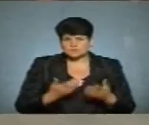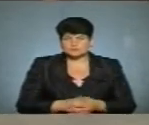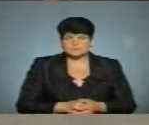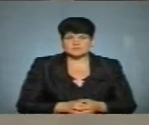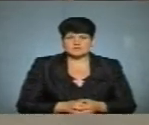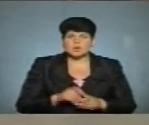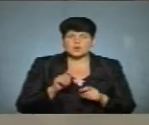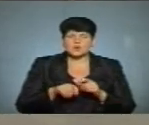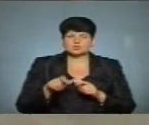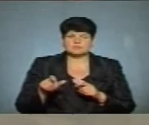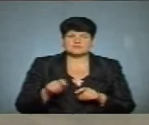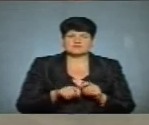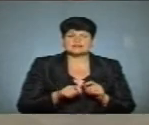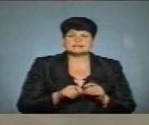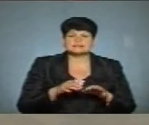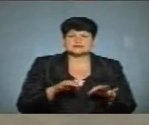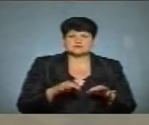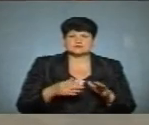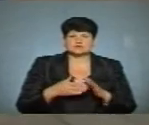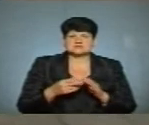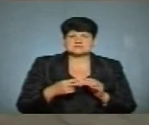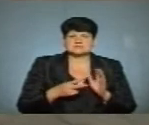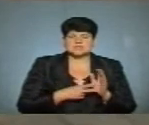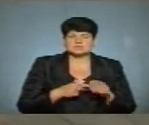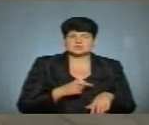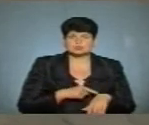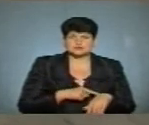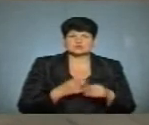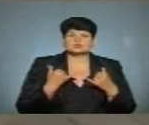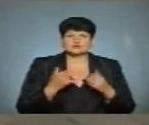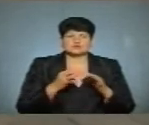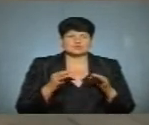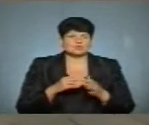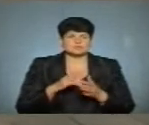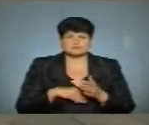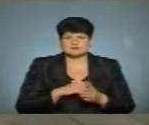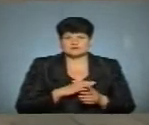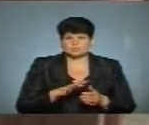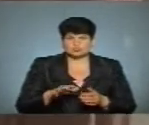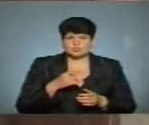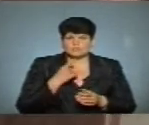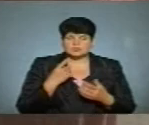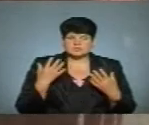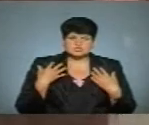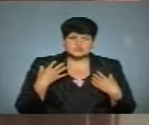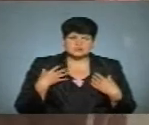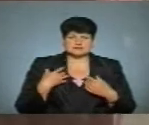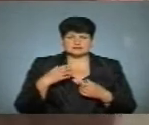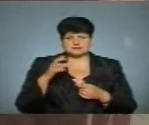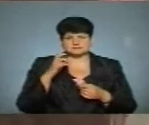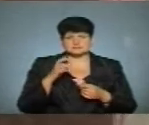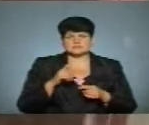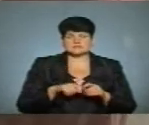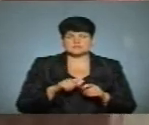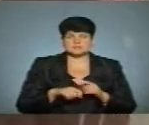Контролери перевіряли громадський транспорт до 17-ї години. Сьогодні нікого не штрафували, каже начальник управління муніципальної